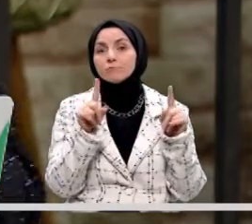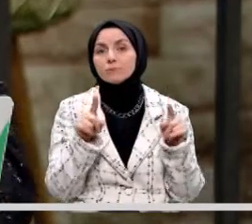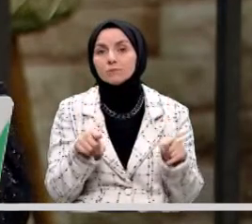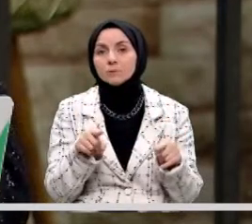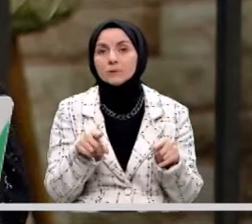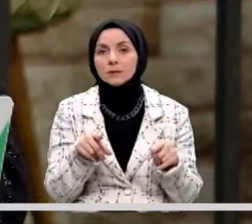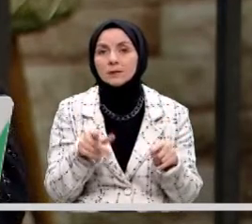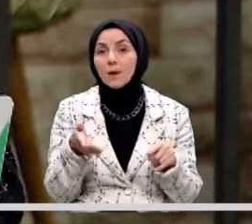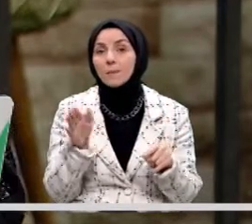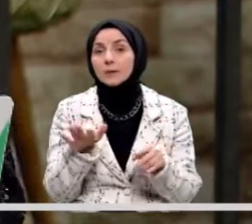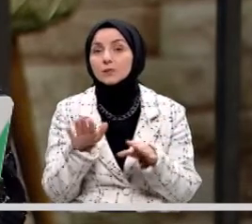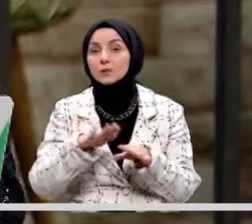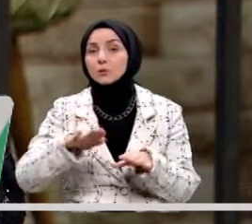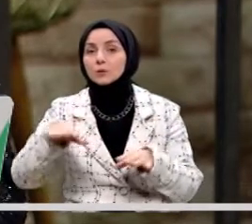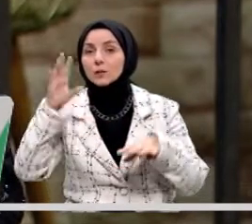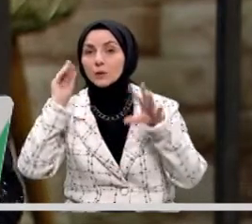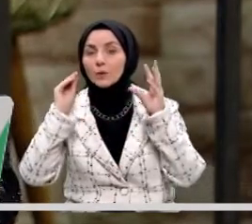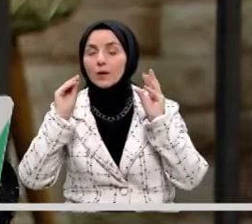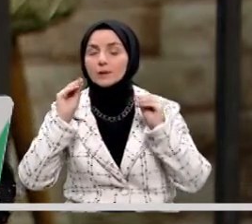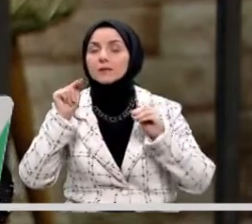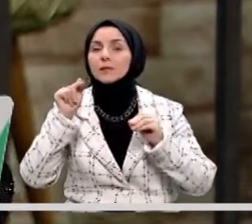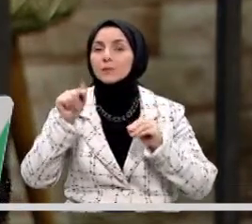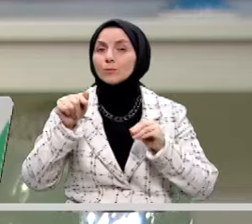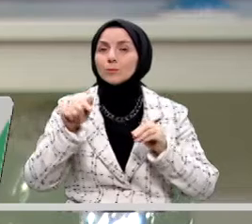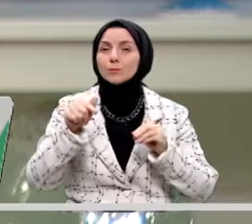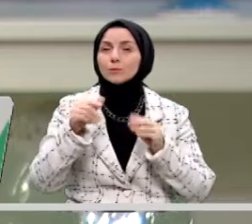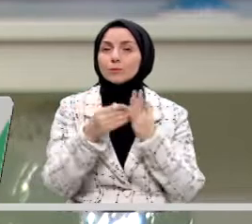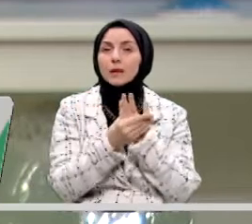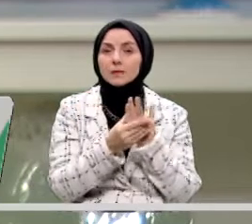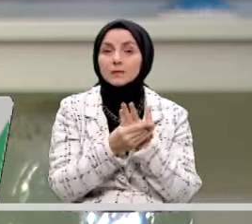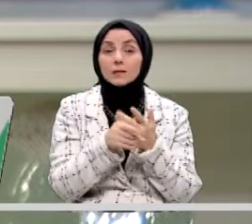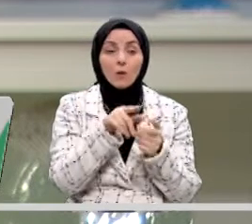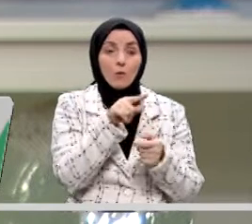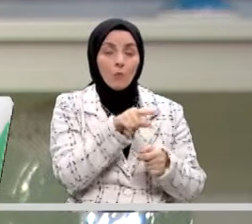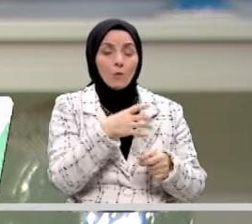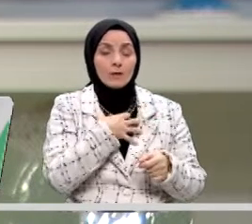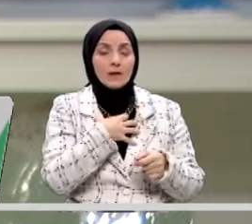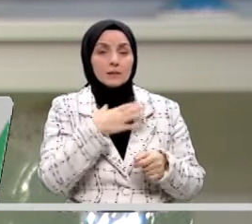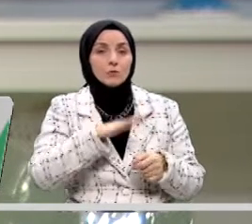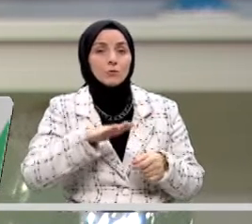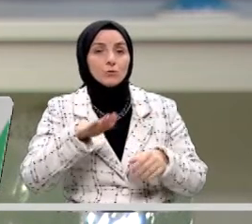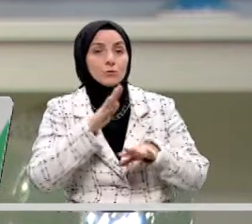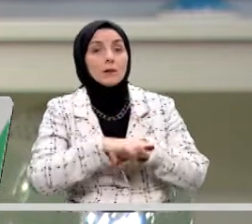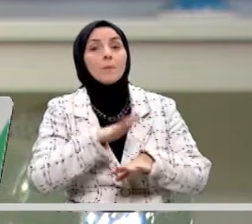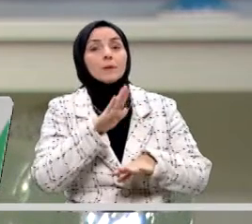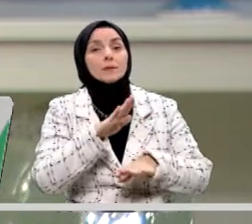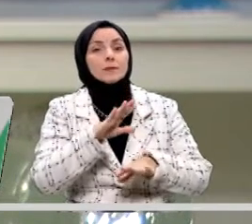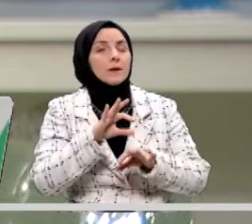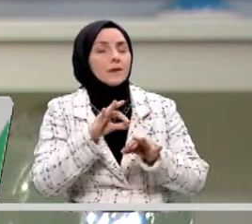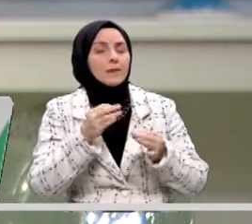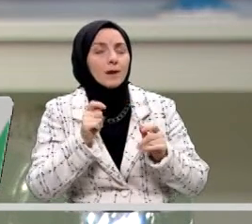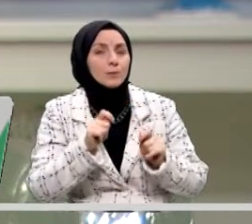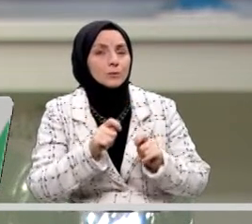programlardaki faaliyetleri sizin Çocuğunuzu yapmadığından Ne yapıyorsunuz asıl problem buradan kaynaklanıyor şimdi bizim